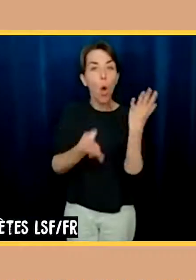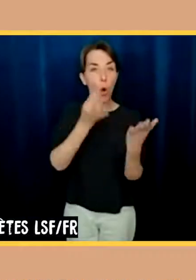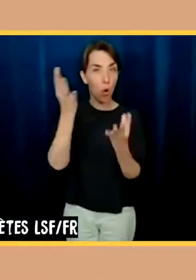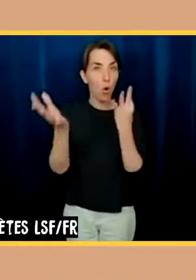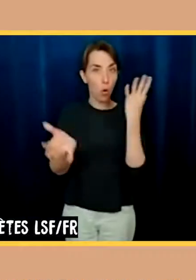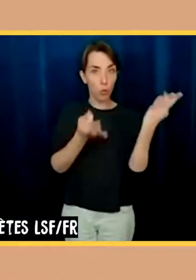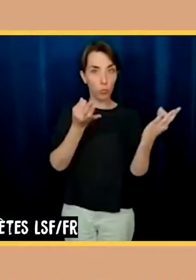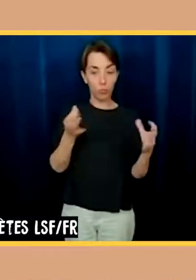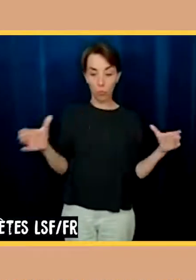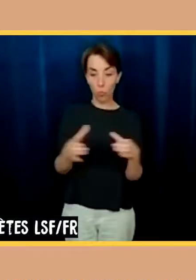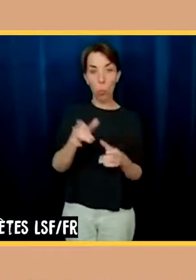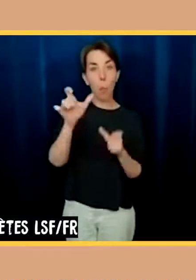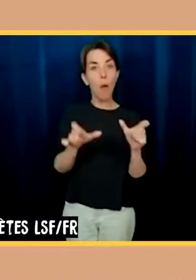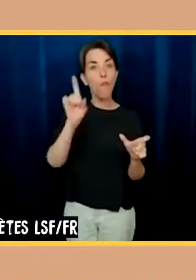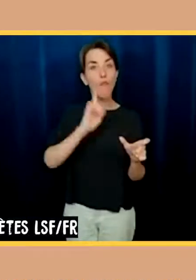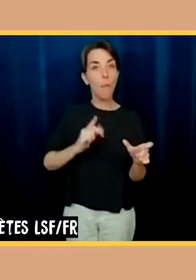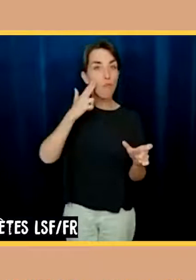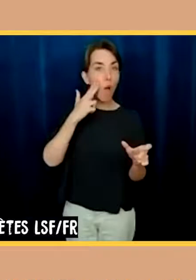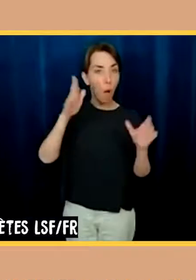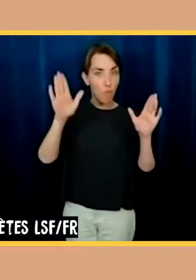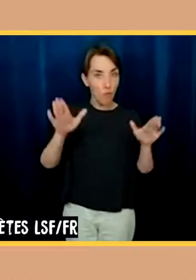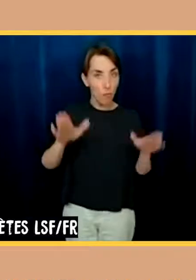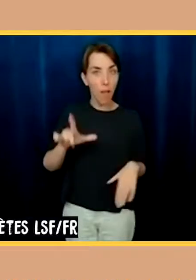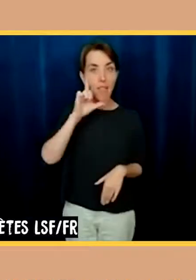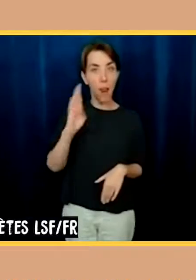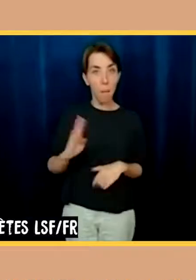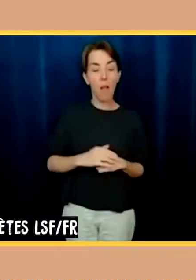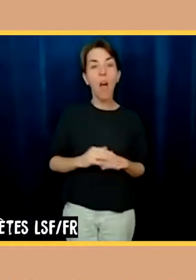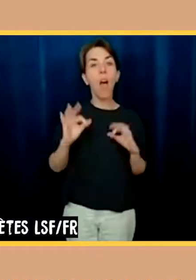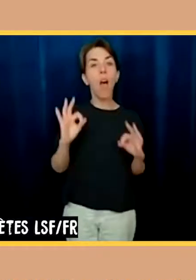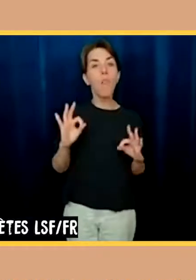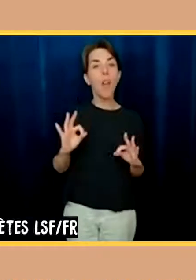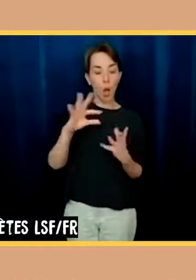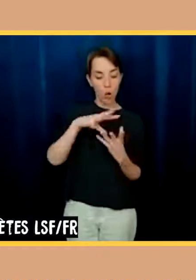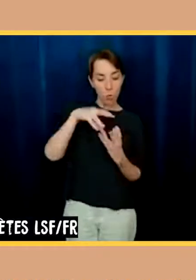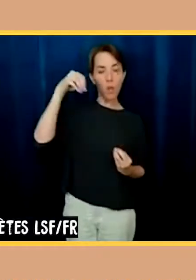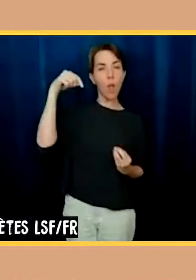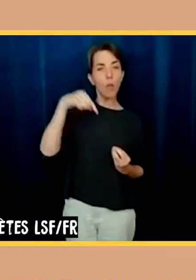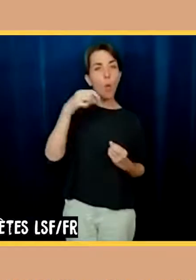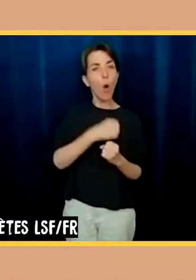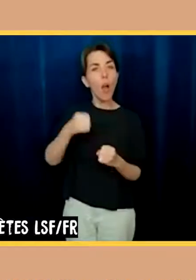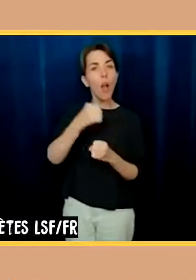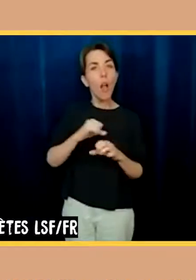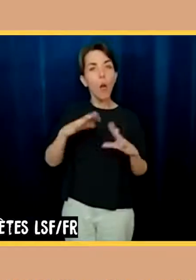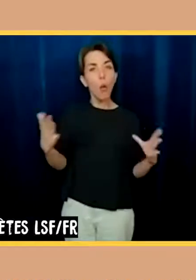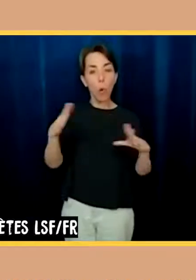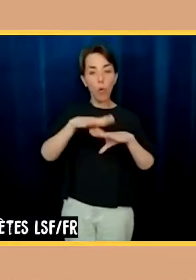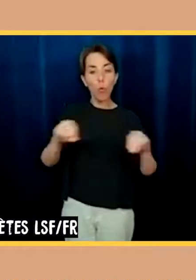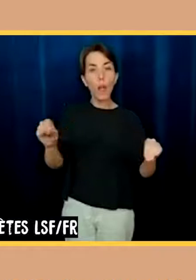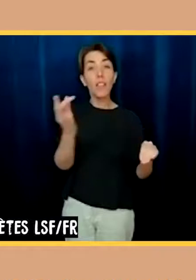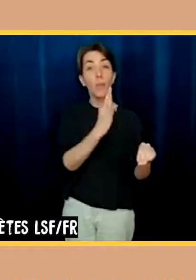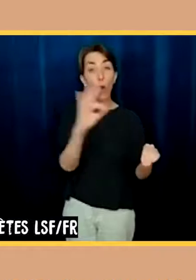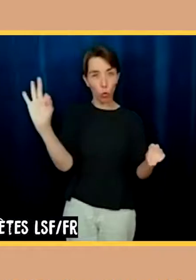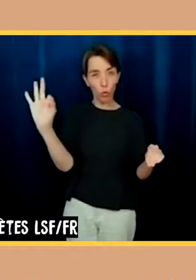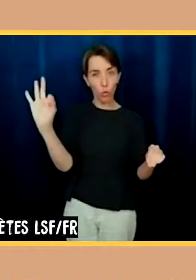les femmes noires de la LAB et musulmanes, cette question de la construction de spiritualité aujourd'hui en France. Et il était essentiel de